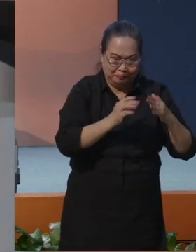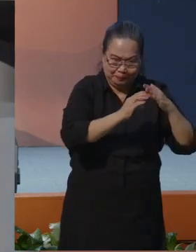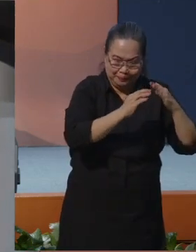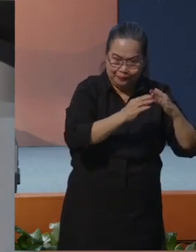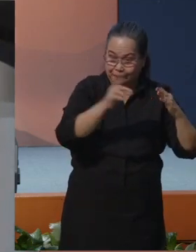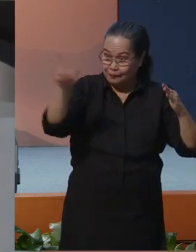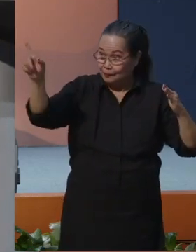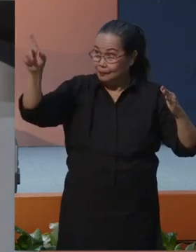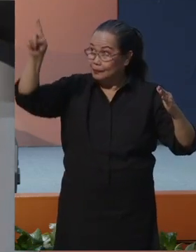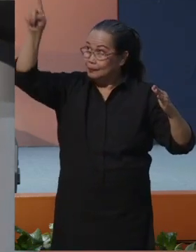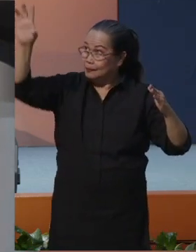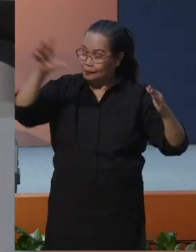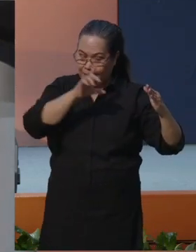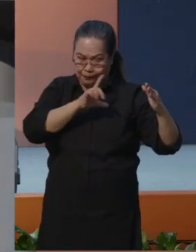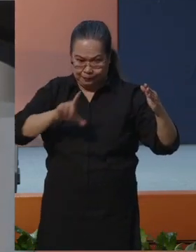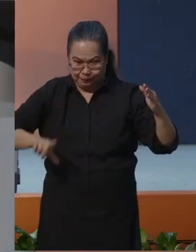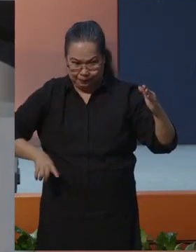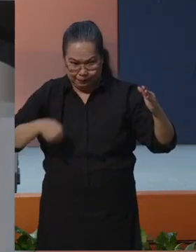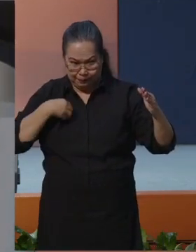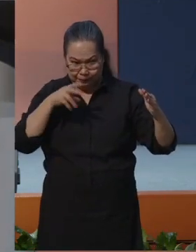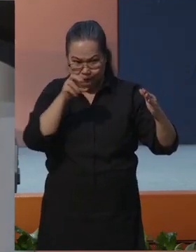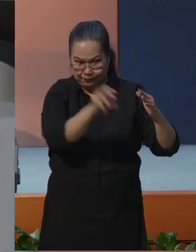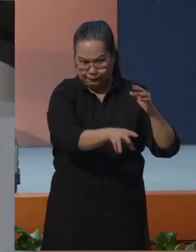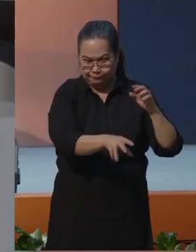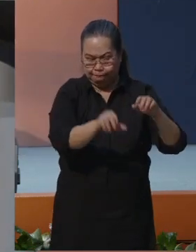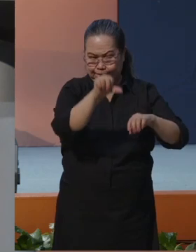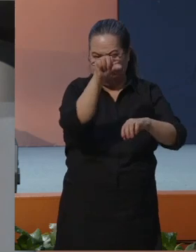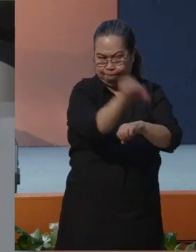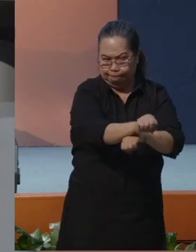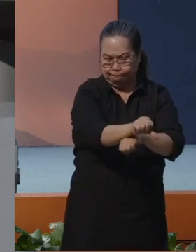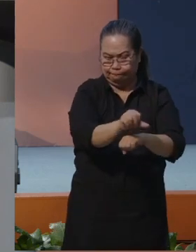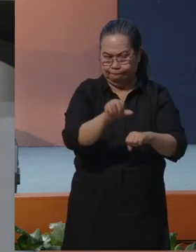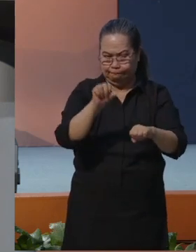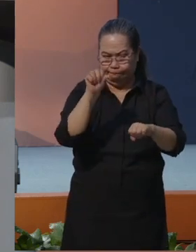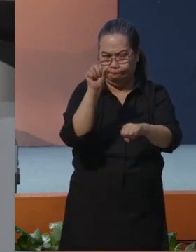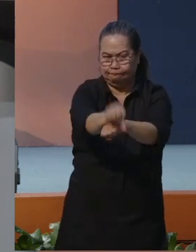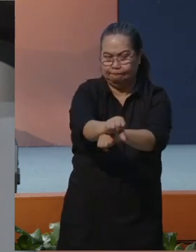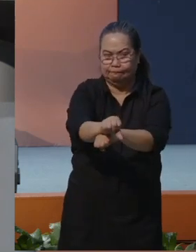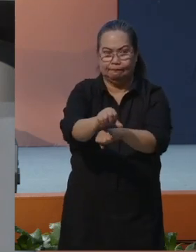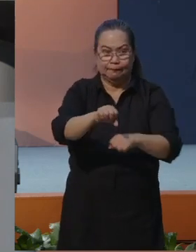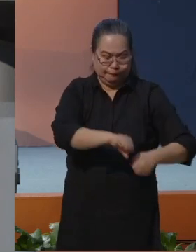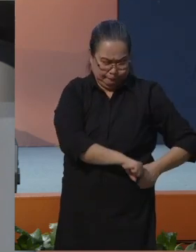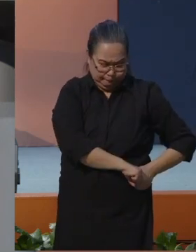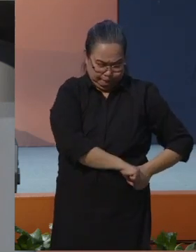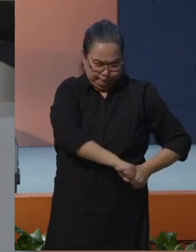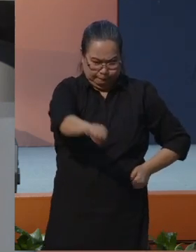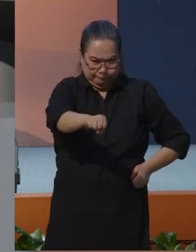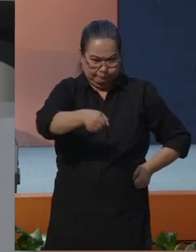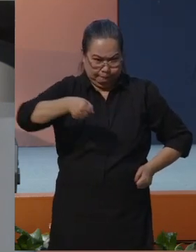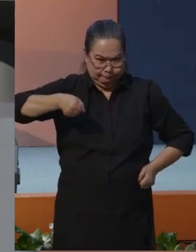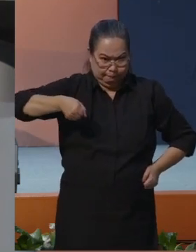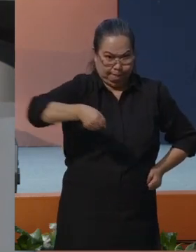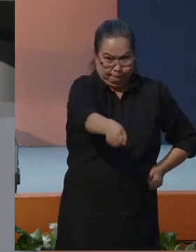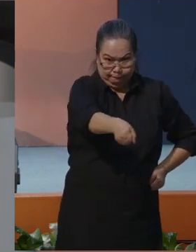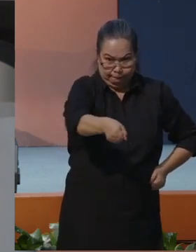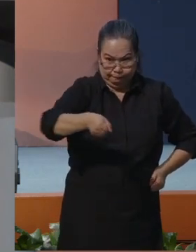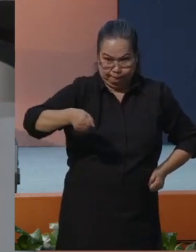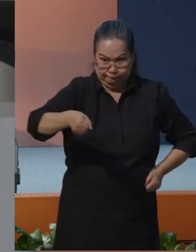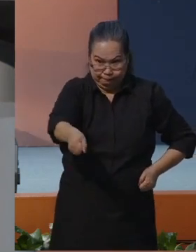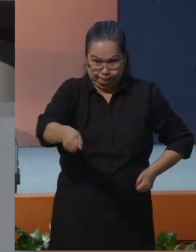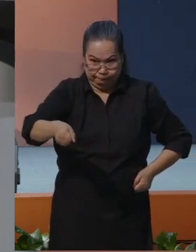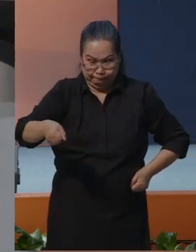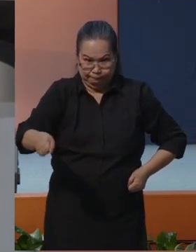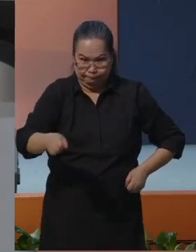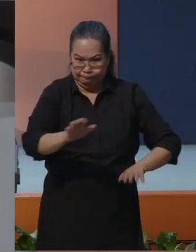Lord gave it also, pangalan ng syudad. They struck it with the edge of the sword. Ganon ang kanilang ginawa.